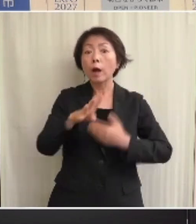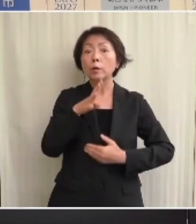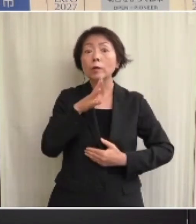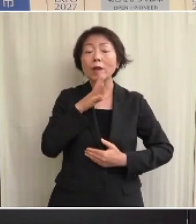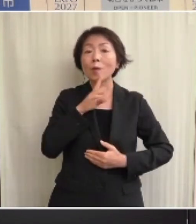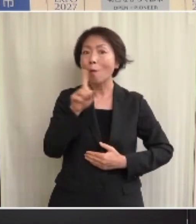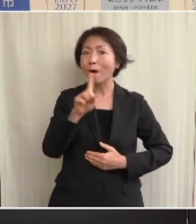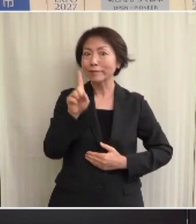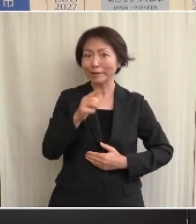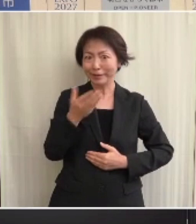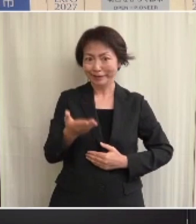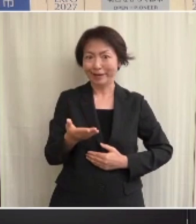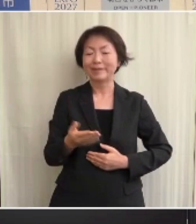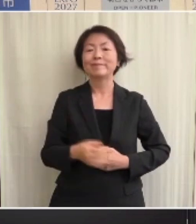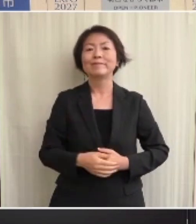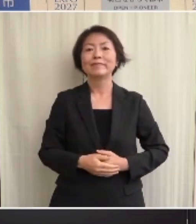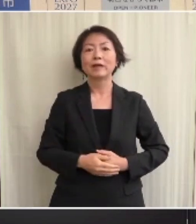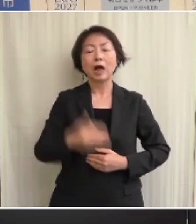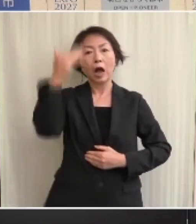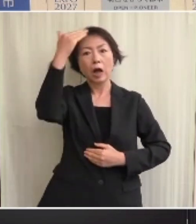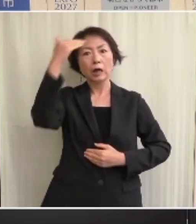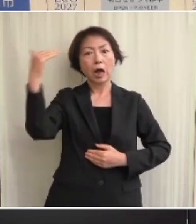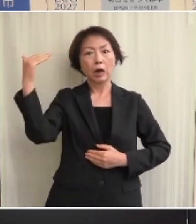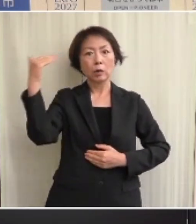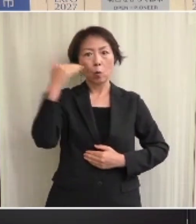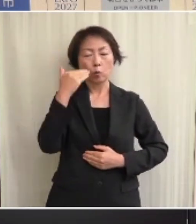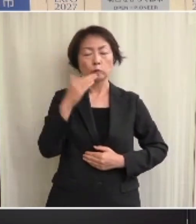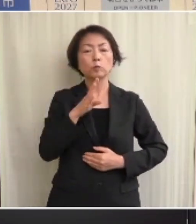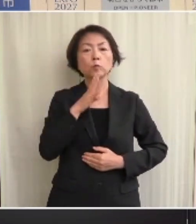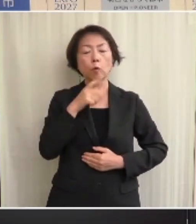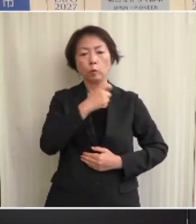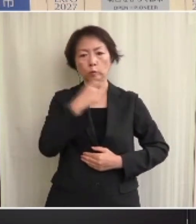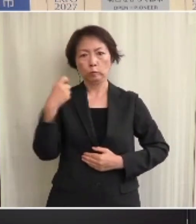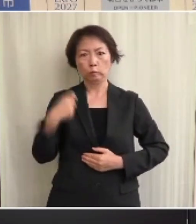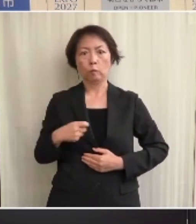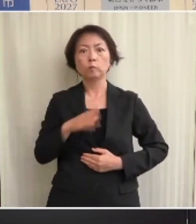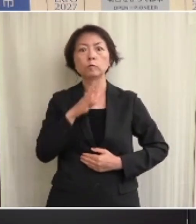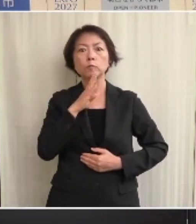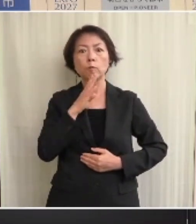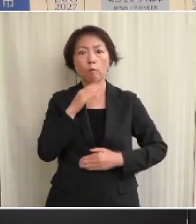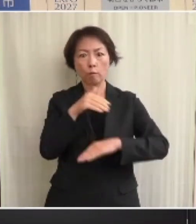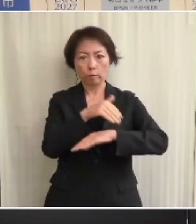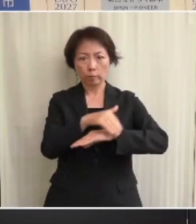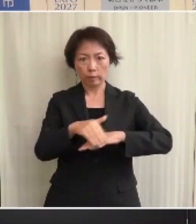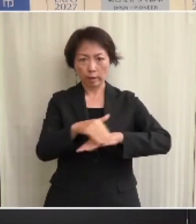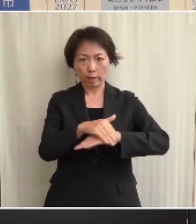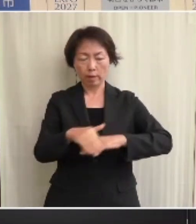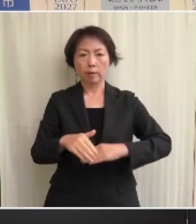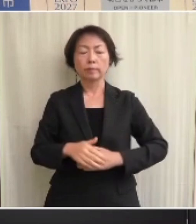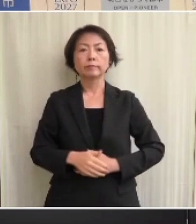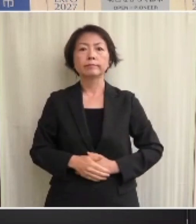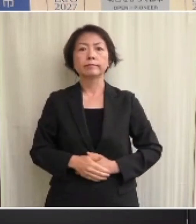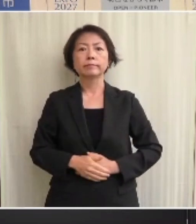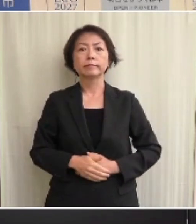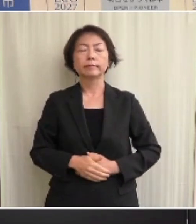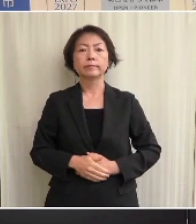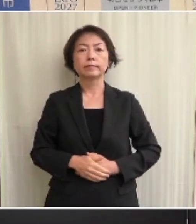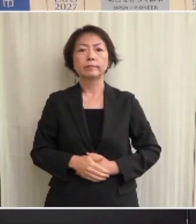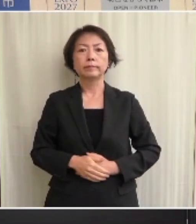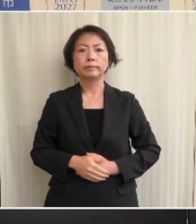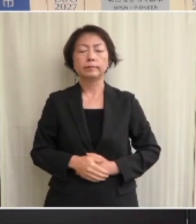カ国語はどちらになりますか。韓国と中国ですね。ありがとうございます。